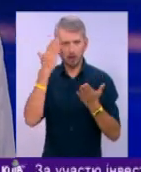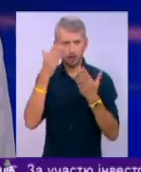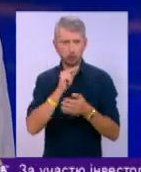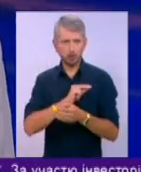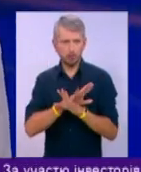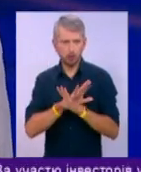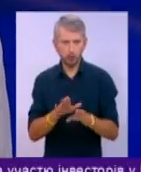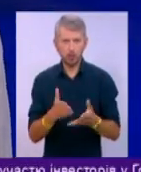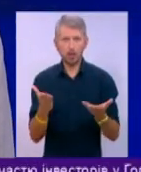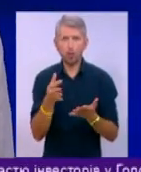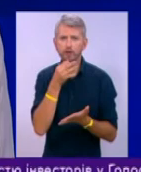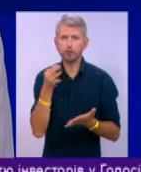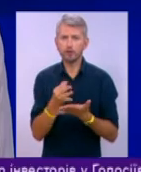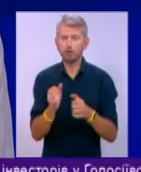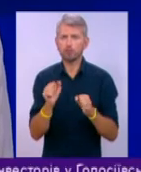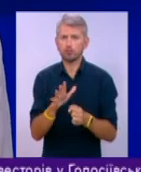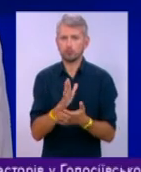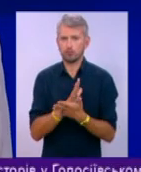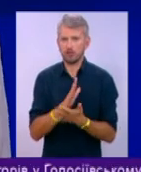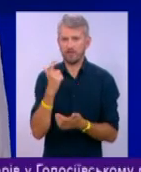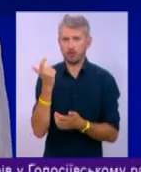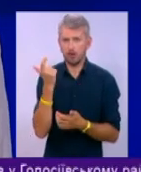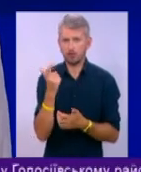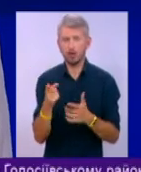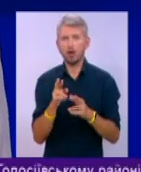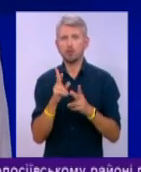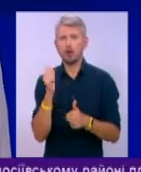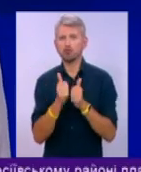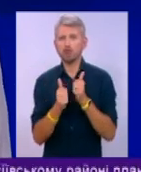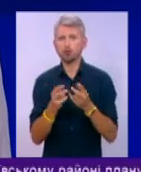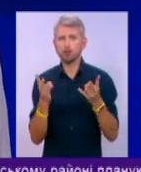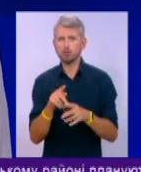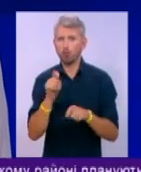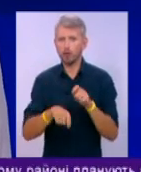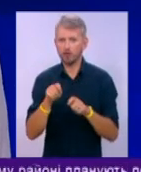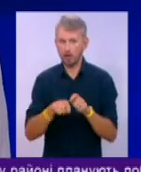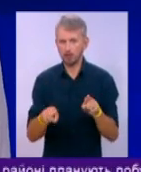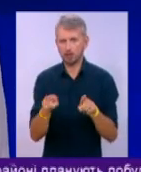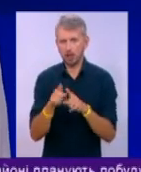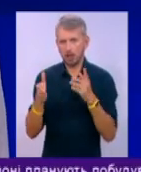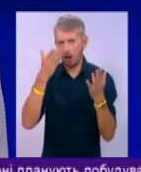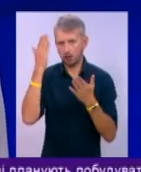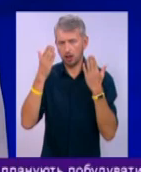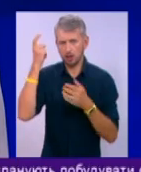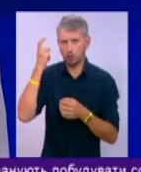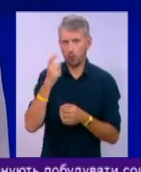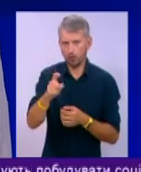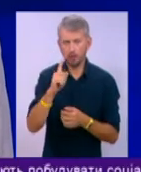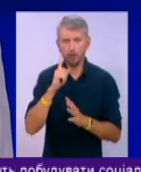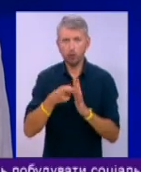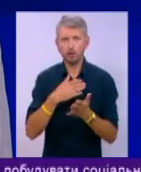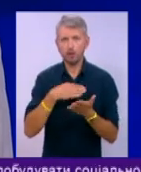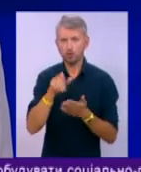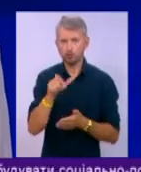не працює. Яку відповідальність може понести власник та як часто потрібно перевіряти такі атракціони, з'ясовували